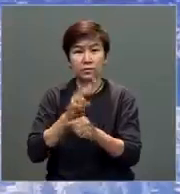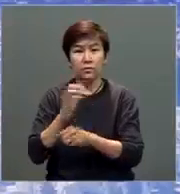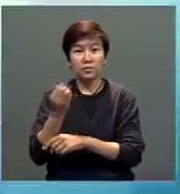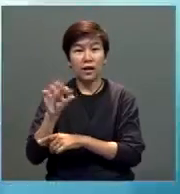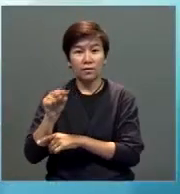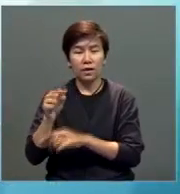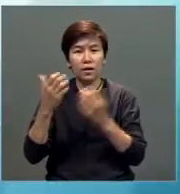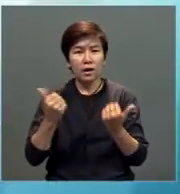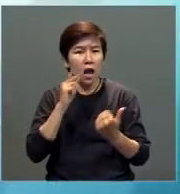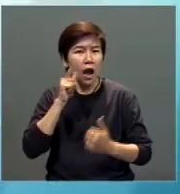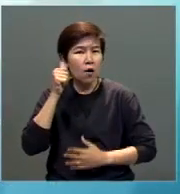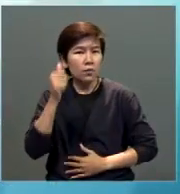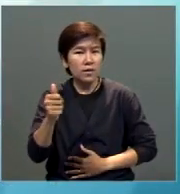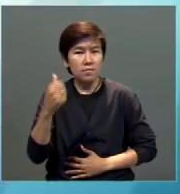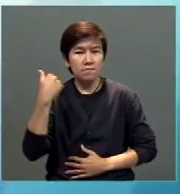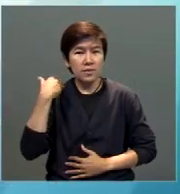โอ้กินข้าวดีนะครับ